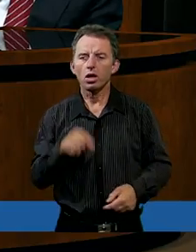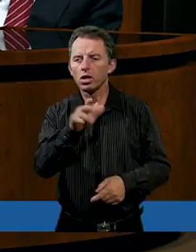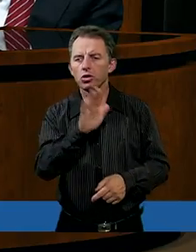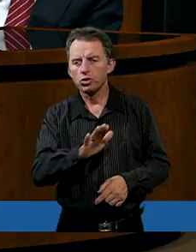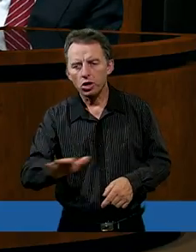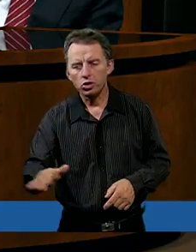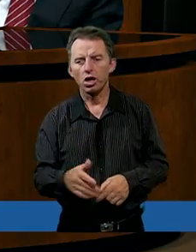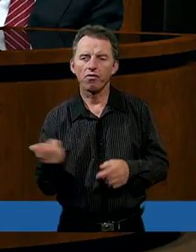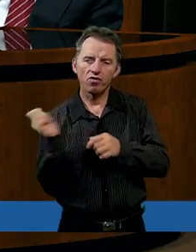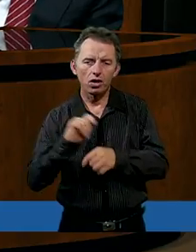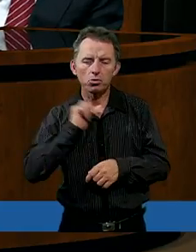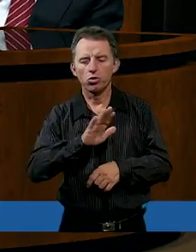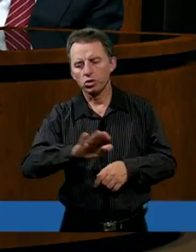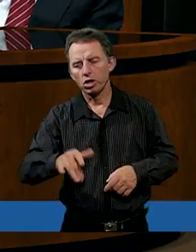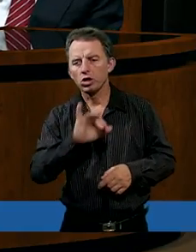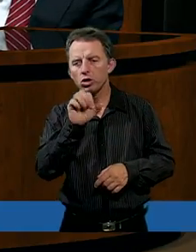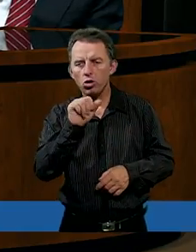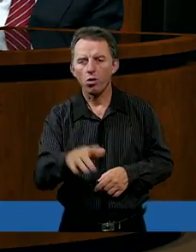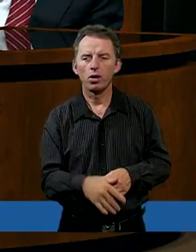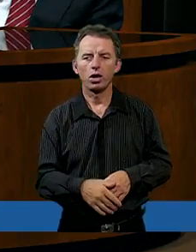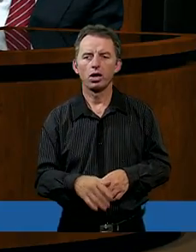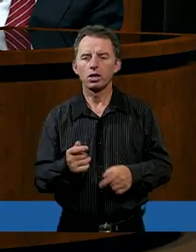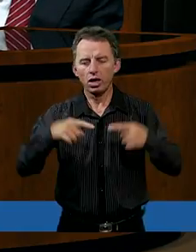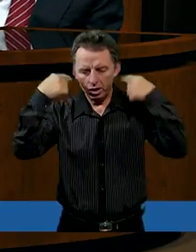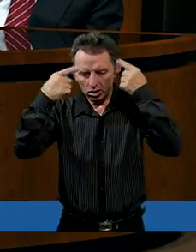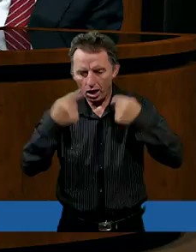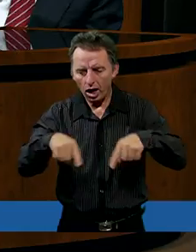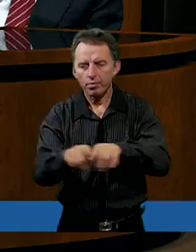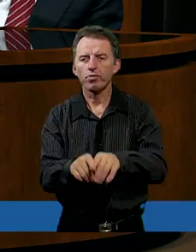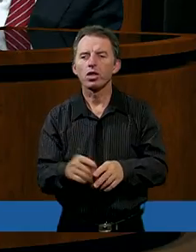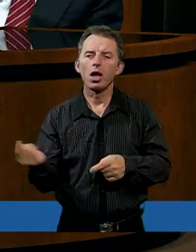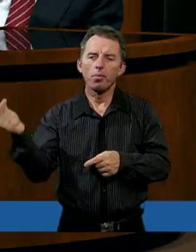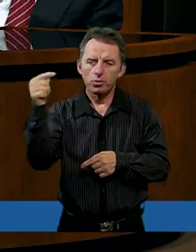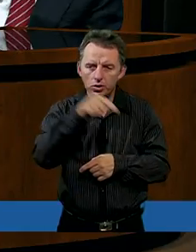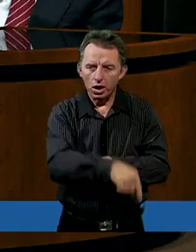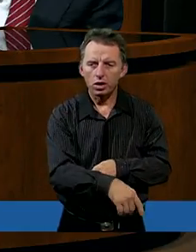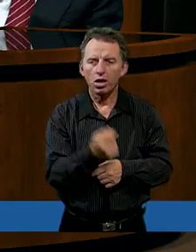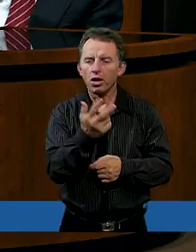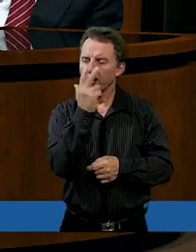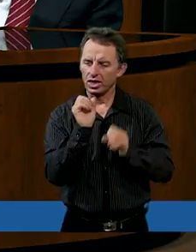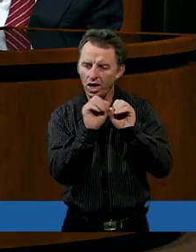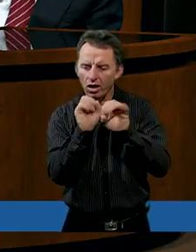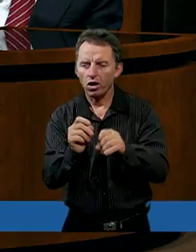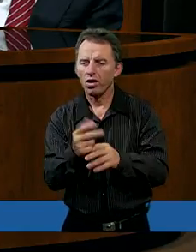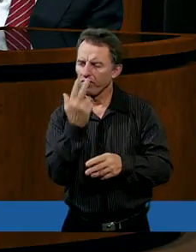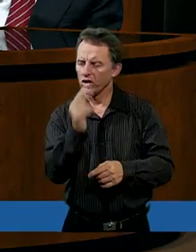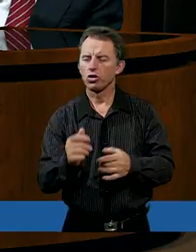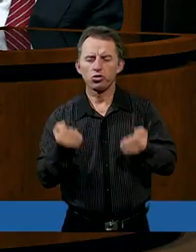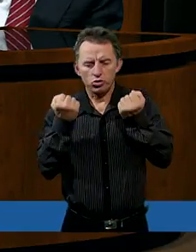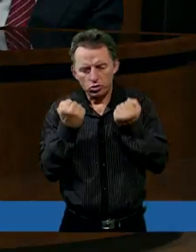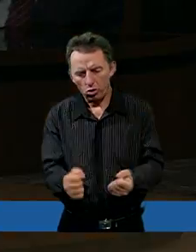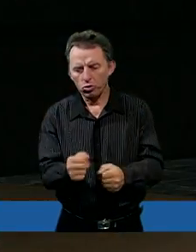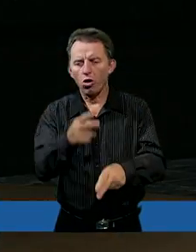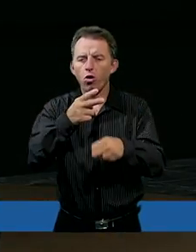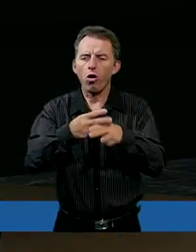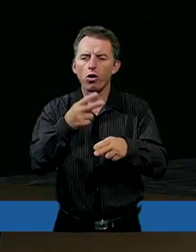dzieci Joba i te stada i przyszedł i zaraził go tak widocznie jakąś ciężką chorobą,